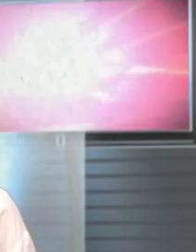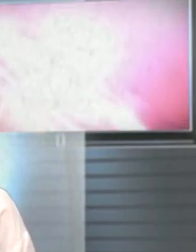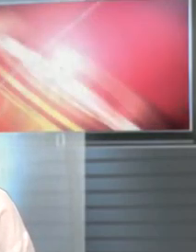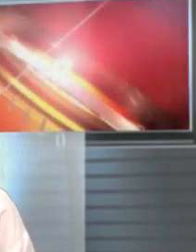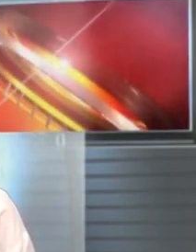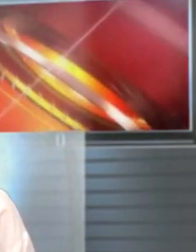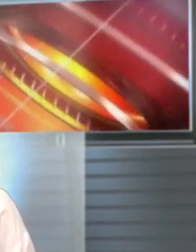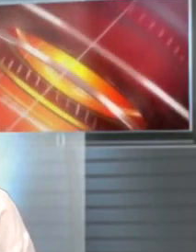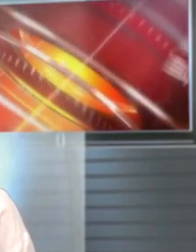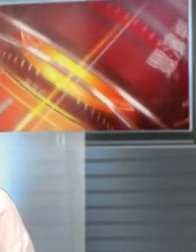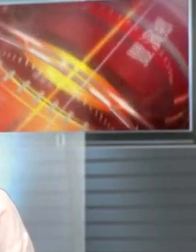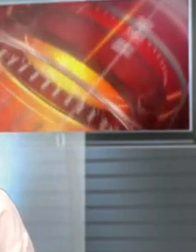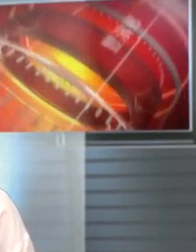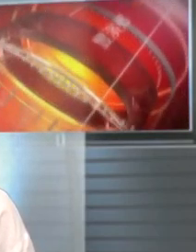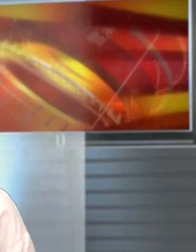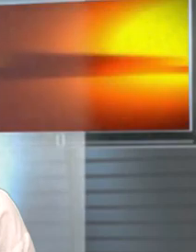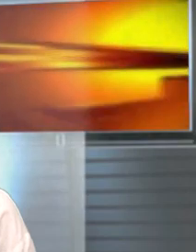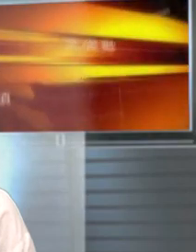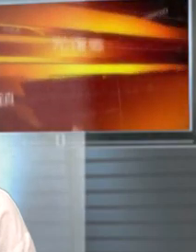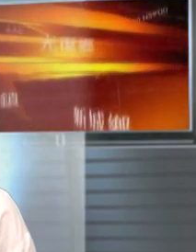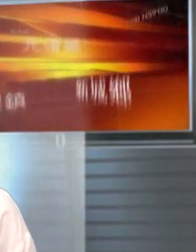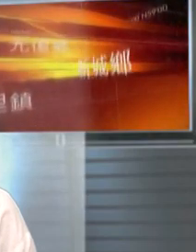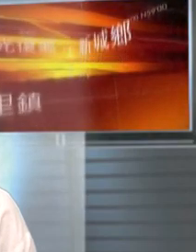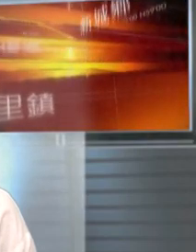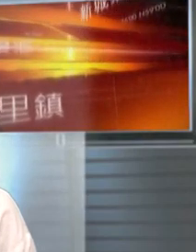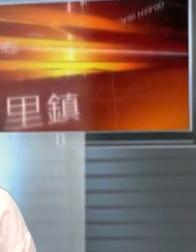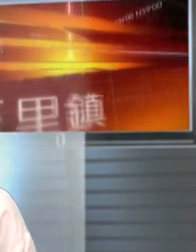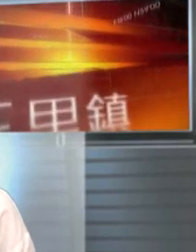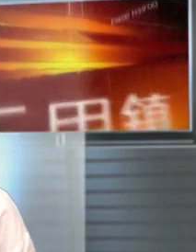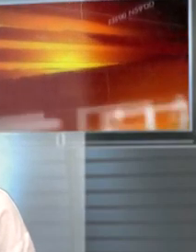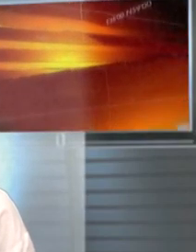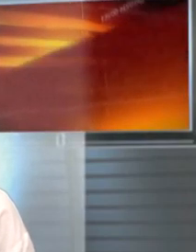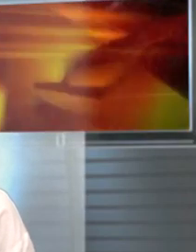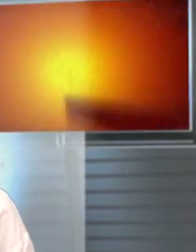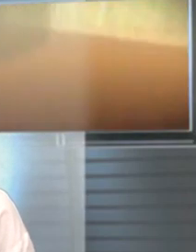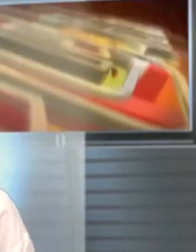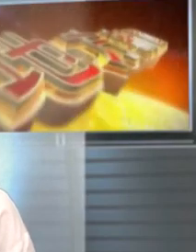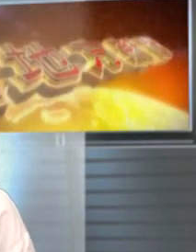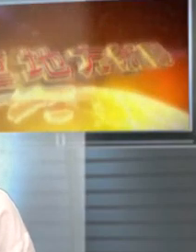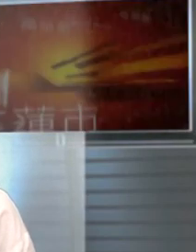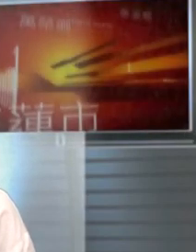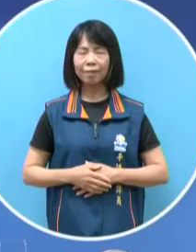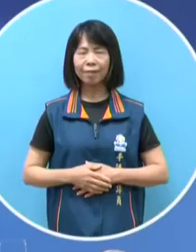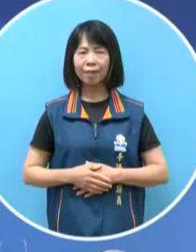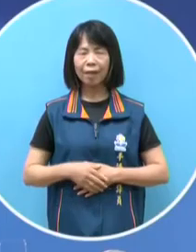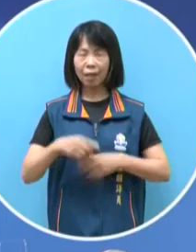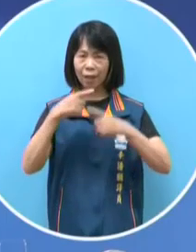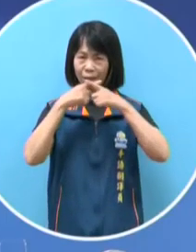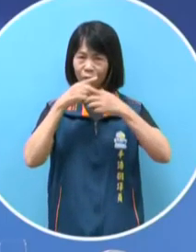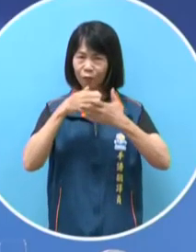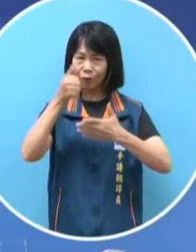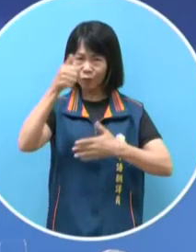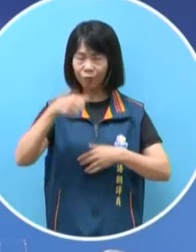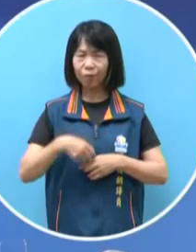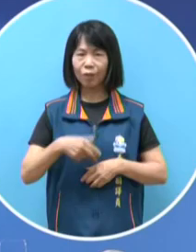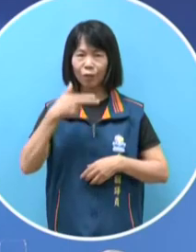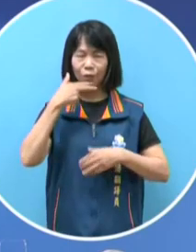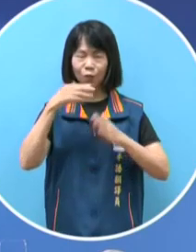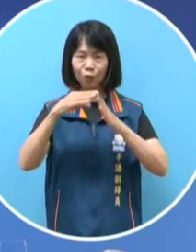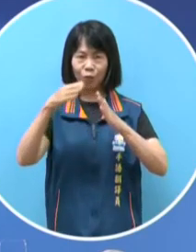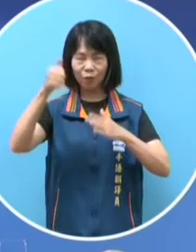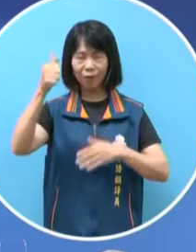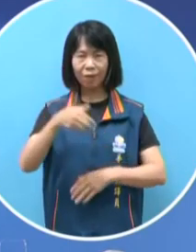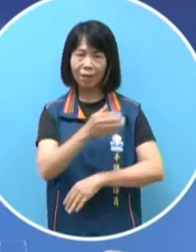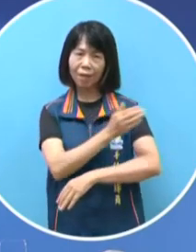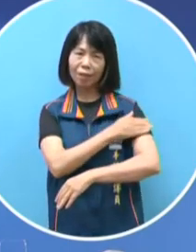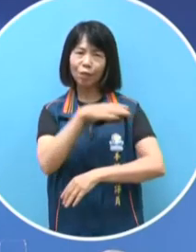呼吁中央应该更了解地方施打疫苗不足的情况，了解地方的需求。 15号疫情记者会，县长